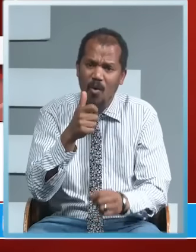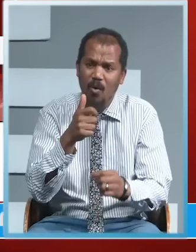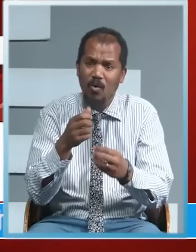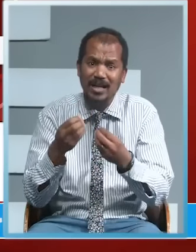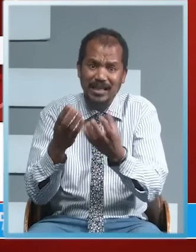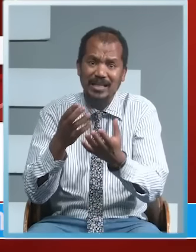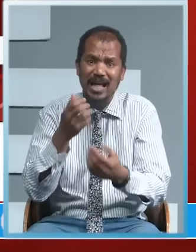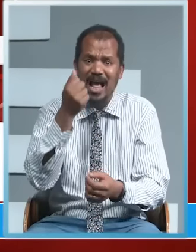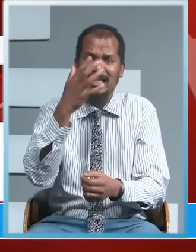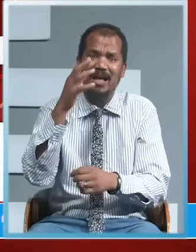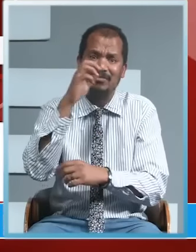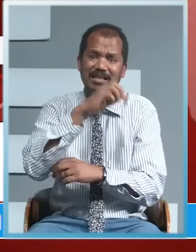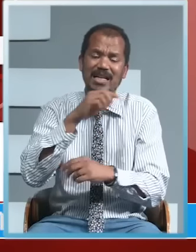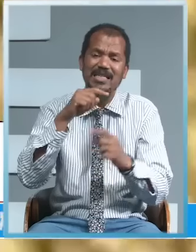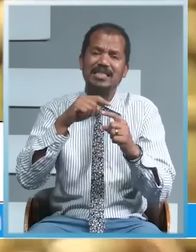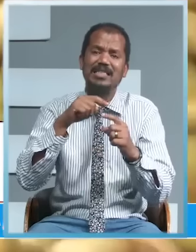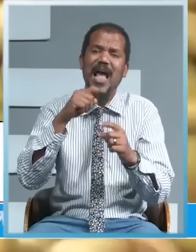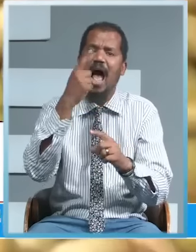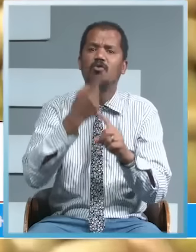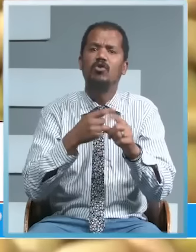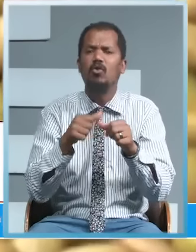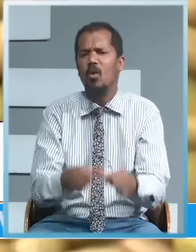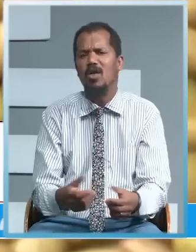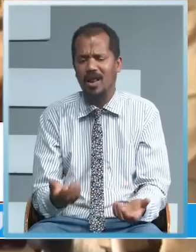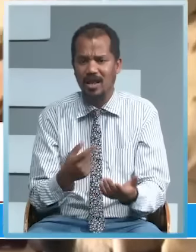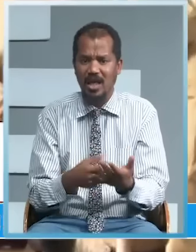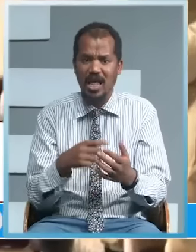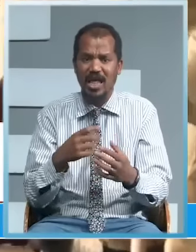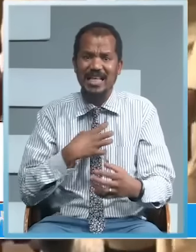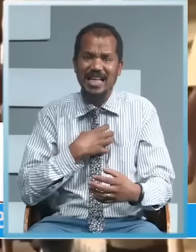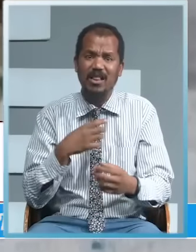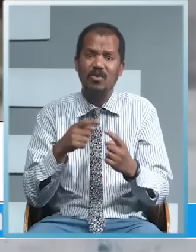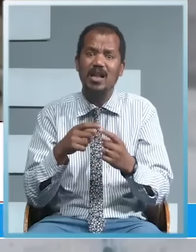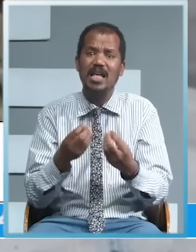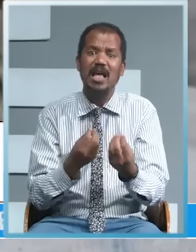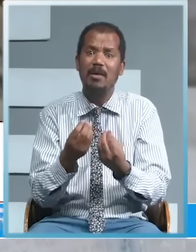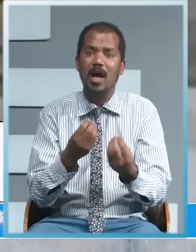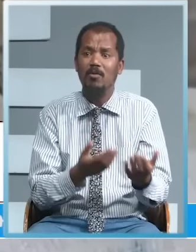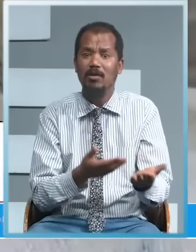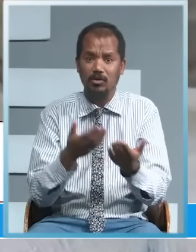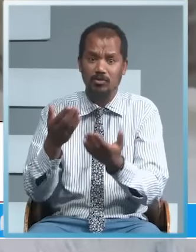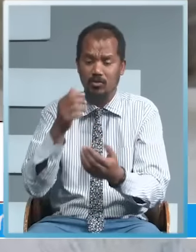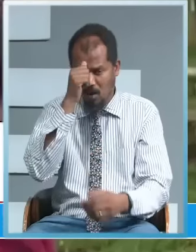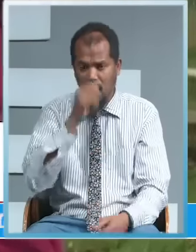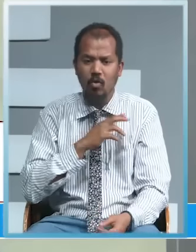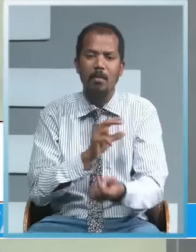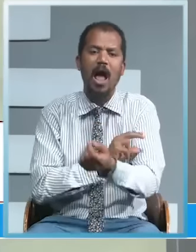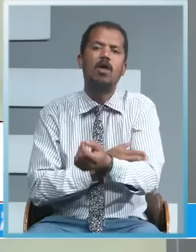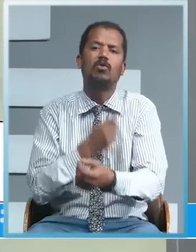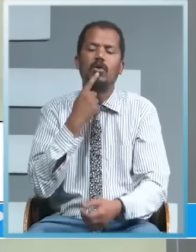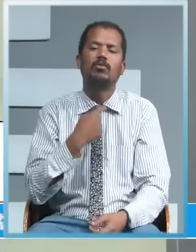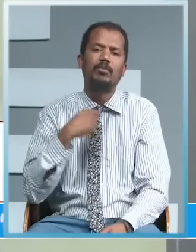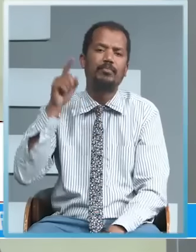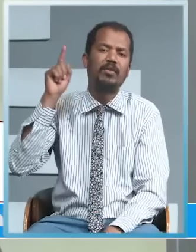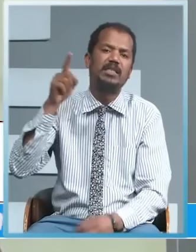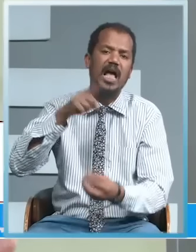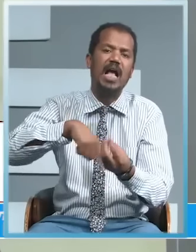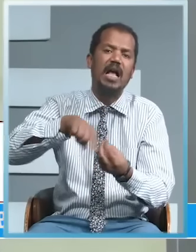ካልን ከ15 እስከ 1 ወር ውስጥ ነው። ይህ የአርሶ አደሮች ቅሬታ ወደ ምርት ገበያው መድረሱንም አቶ በኃይሉ ነግረውናል። ያው እዛ